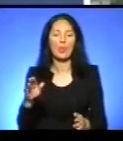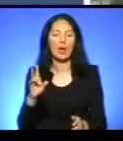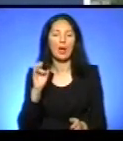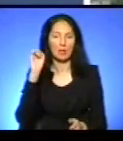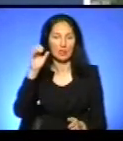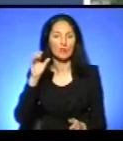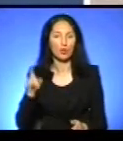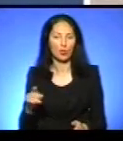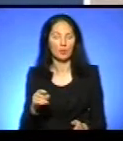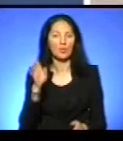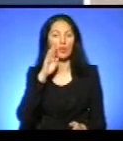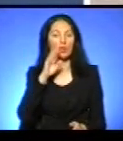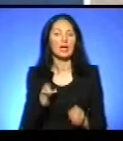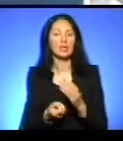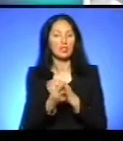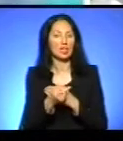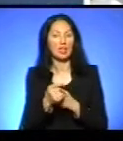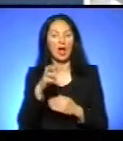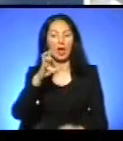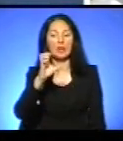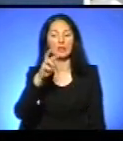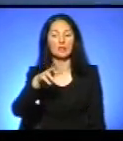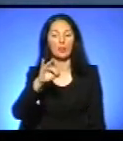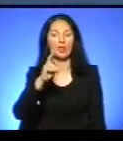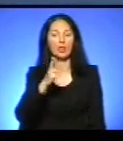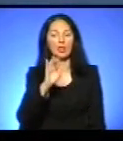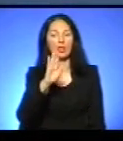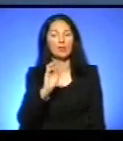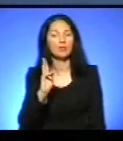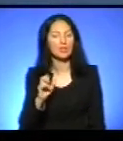Вода з джерела у Сметівцях непридатна для пиття.